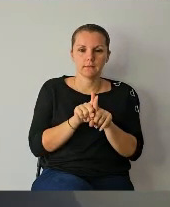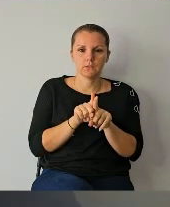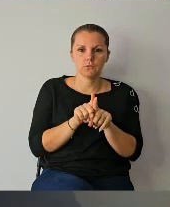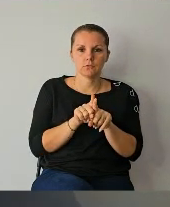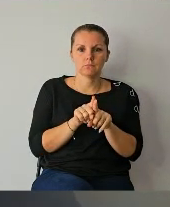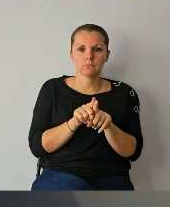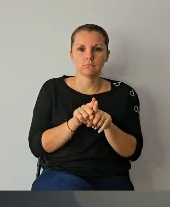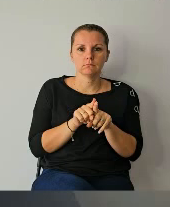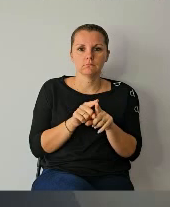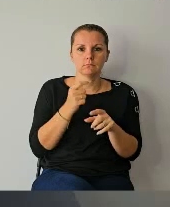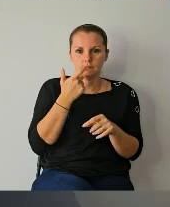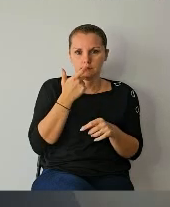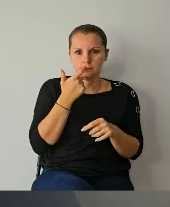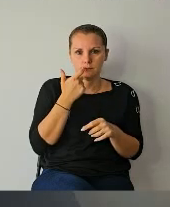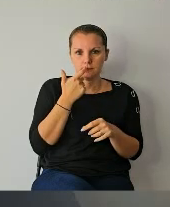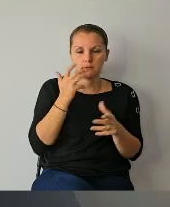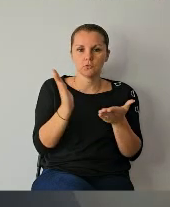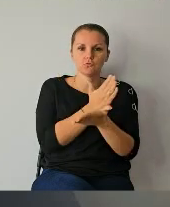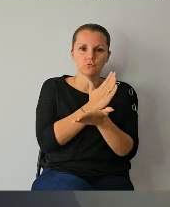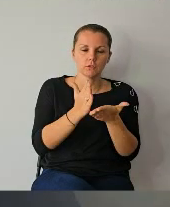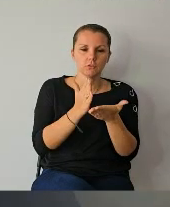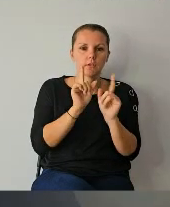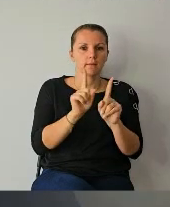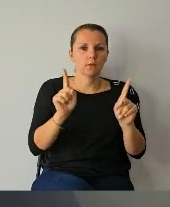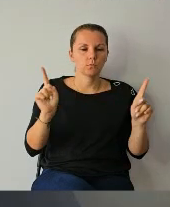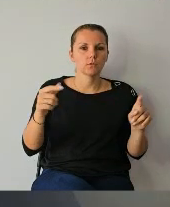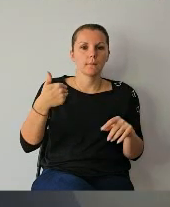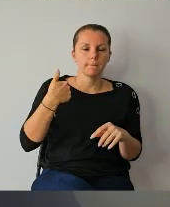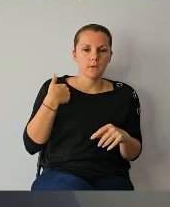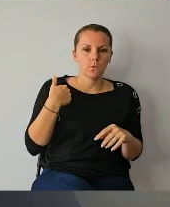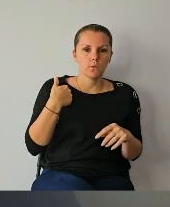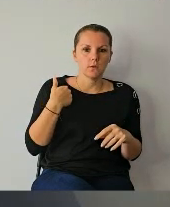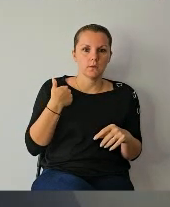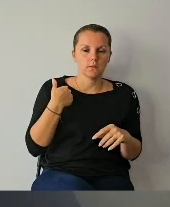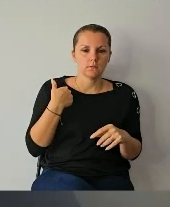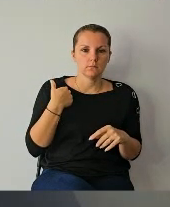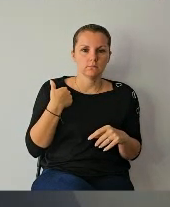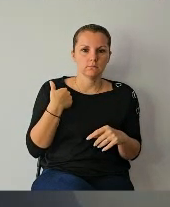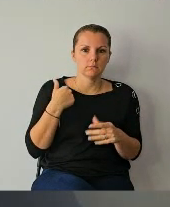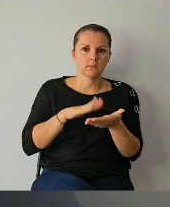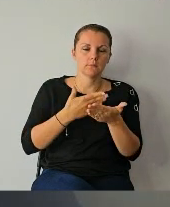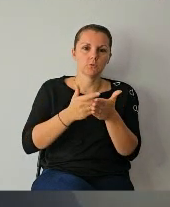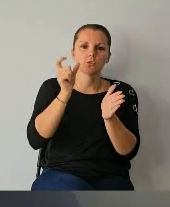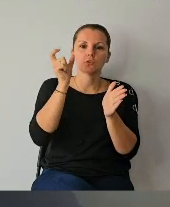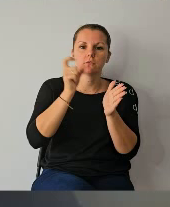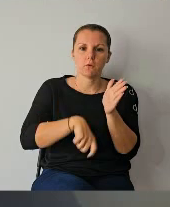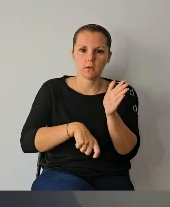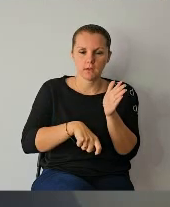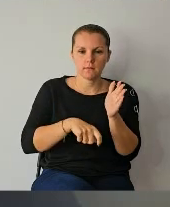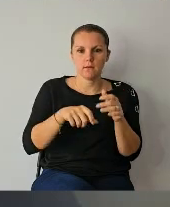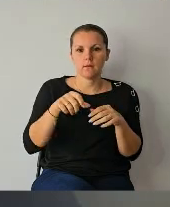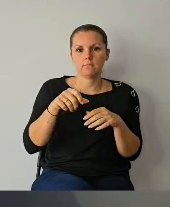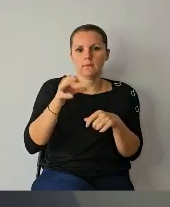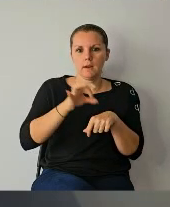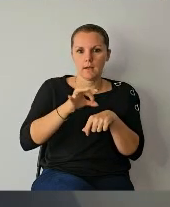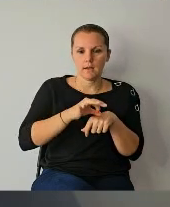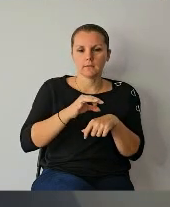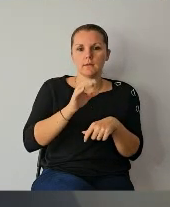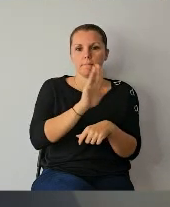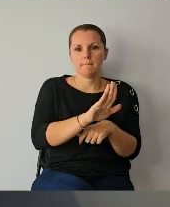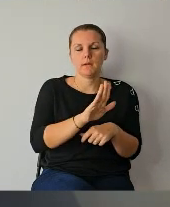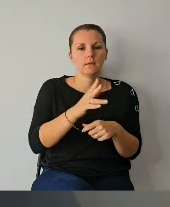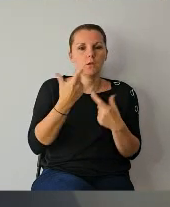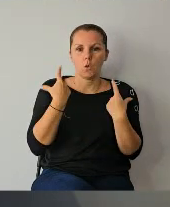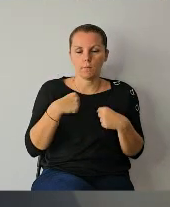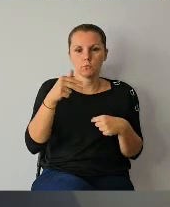tym, że część nauczycieli przebywała na przykład na zwolnieniach lekarskich, posiadali obecność usprawiedliwioną z